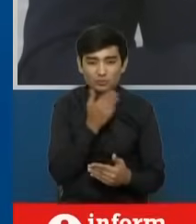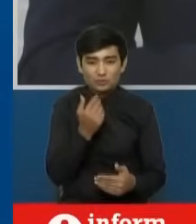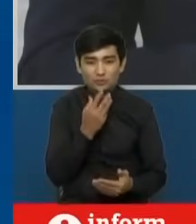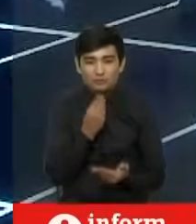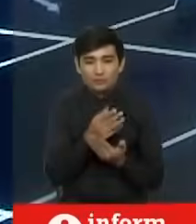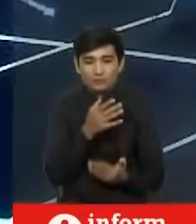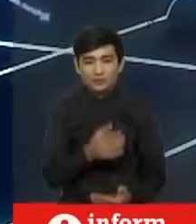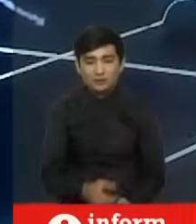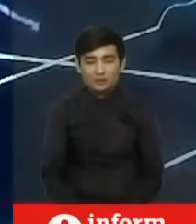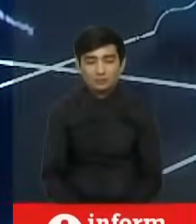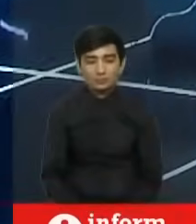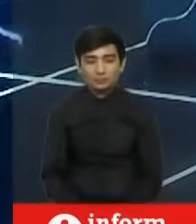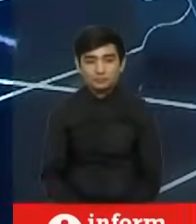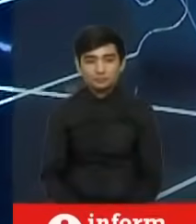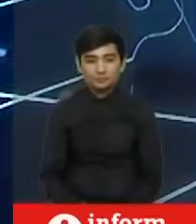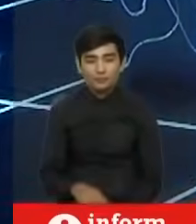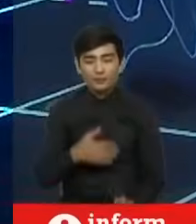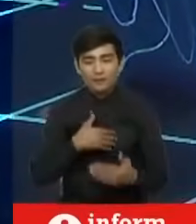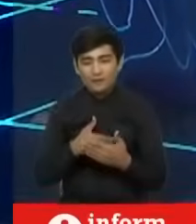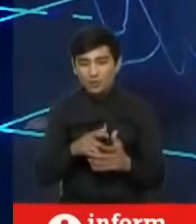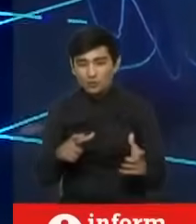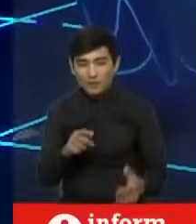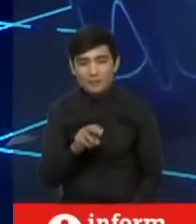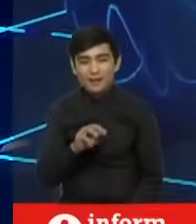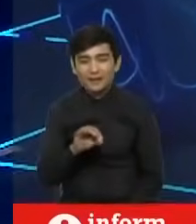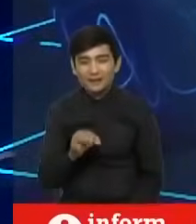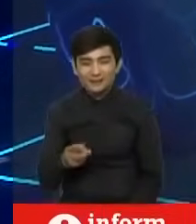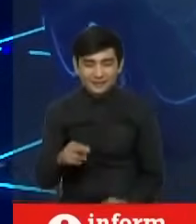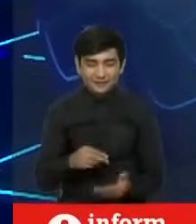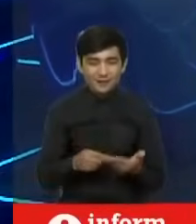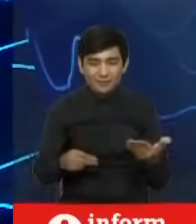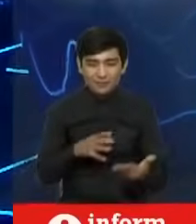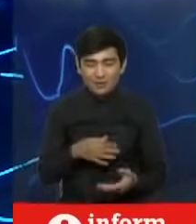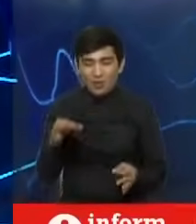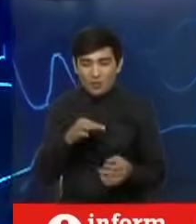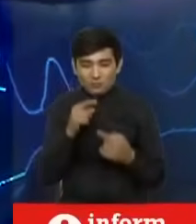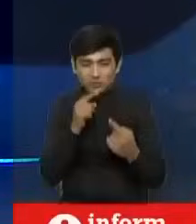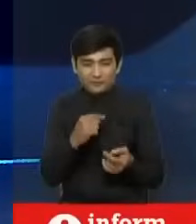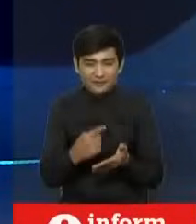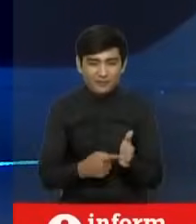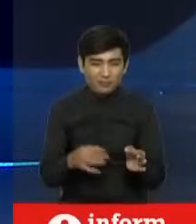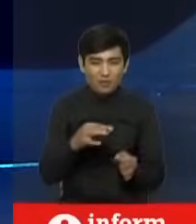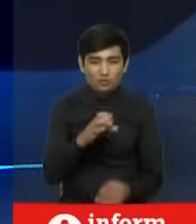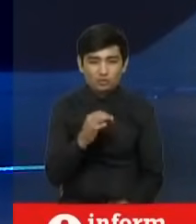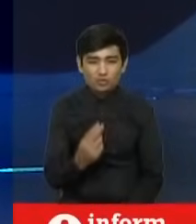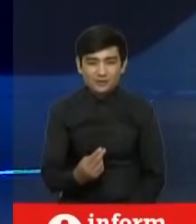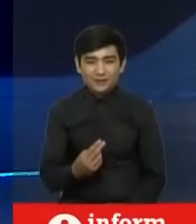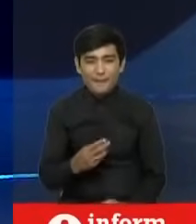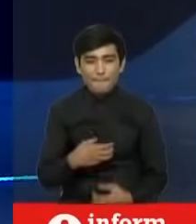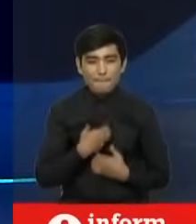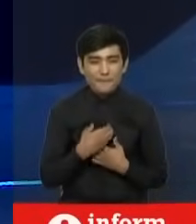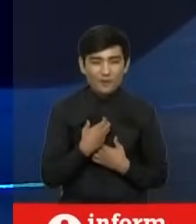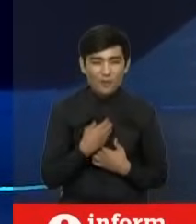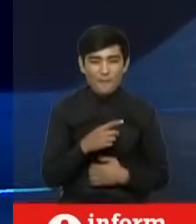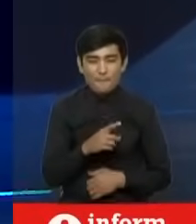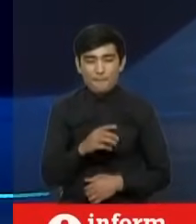Астана. Активисты запустили петицию с требованием изменить систему обязательного соцмедстрахования. Сегодня